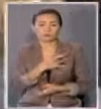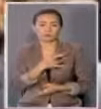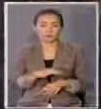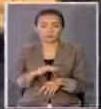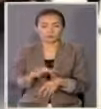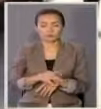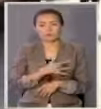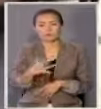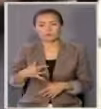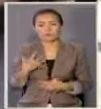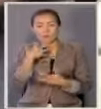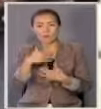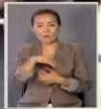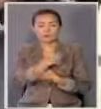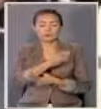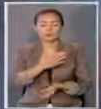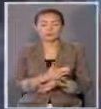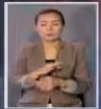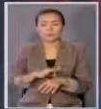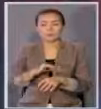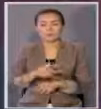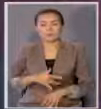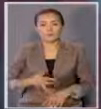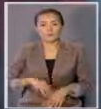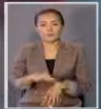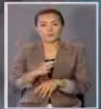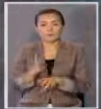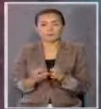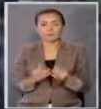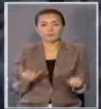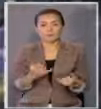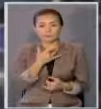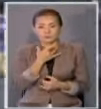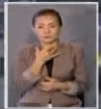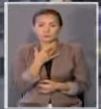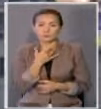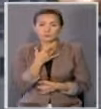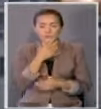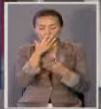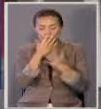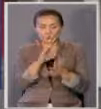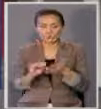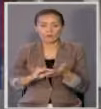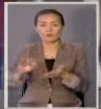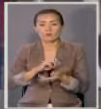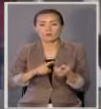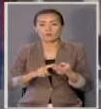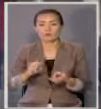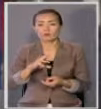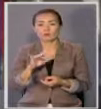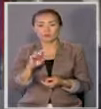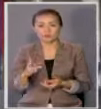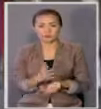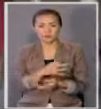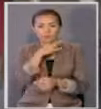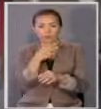нарушение стула и высокая температура являются признаком кишечной инфекции, в то время как кашель, боль в горле и чихание указывают на инфекцию штамма омикрон.